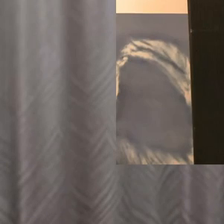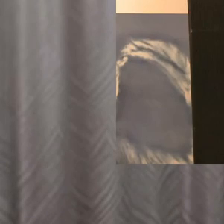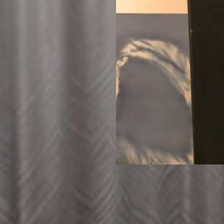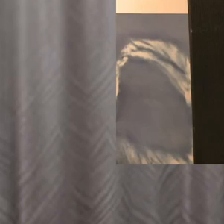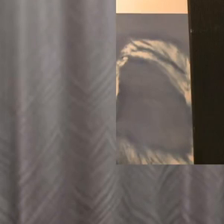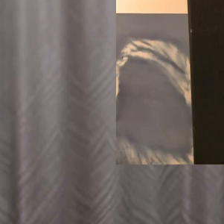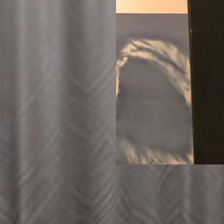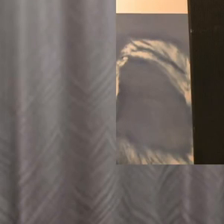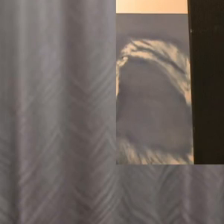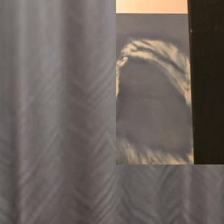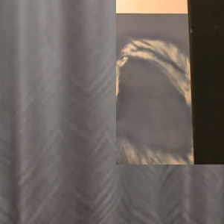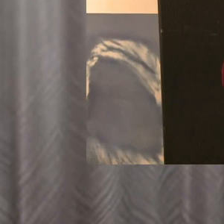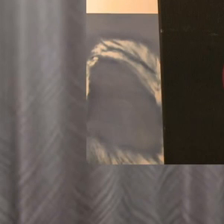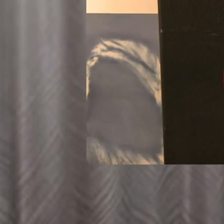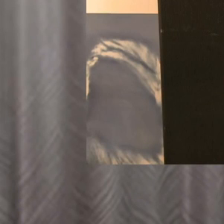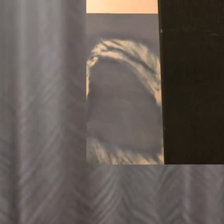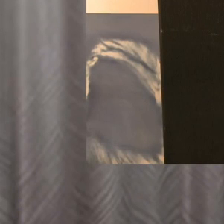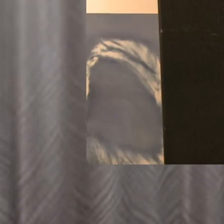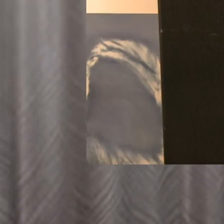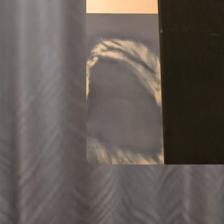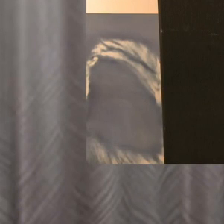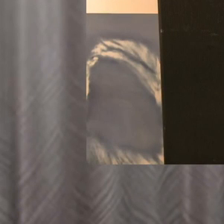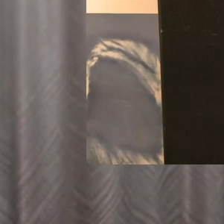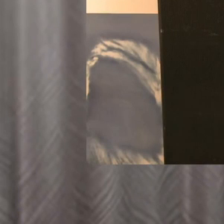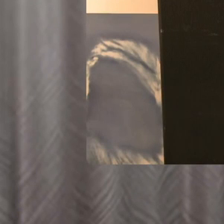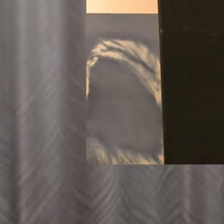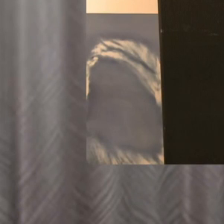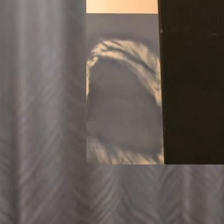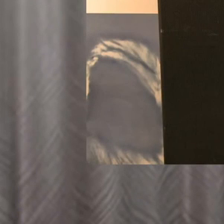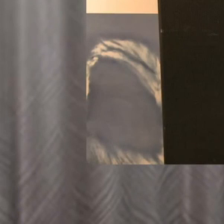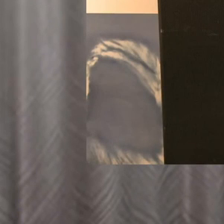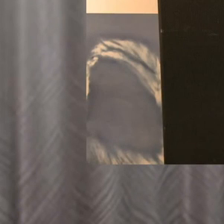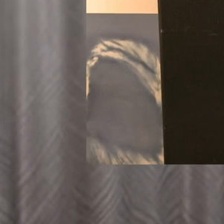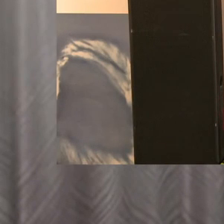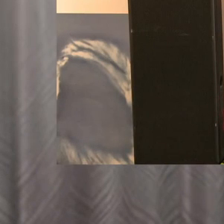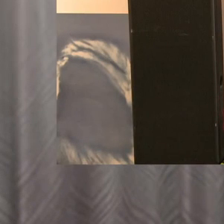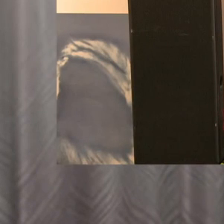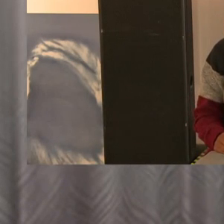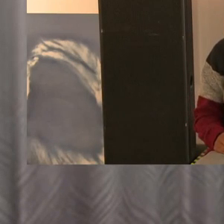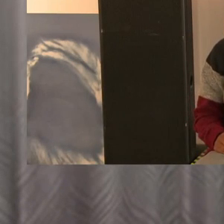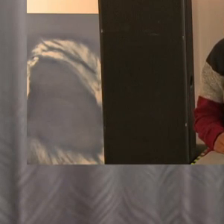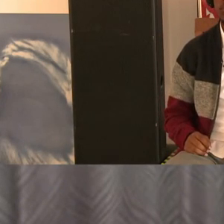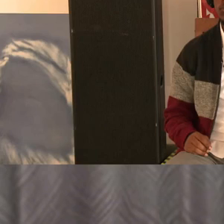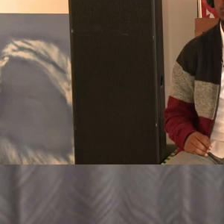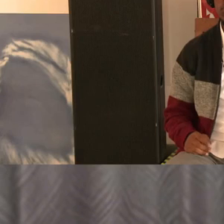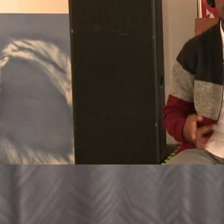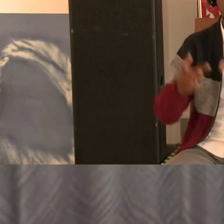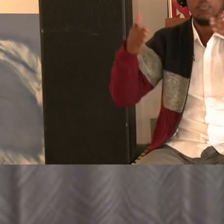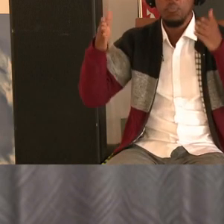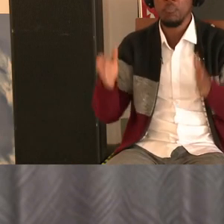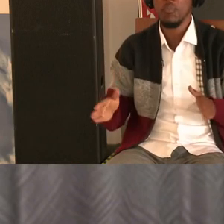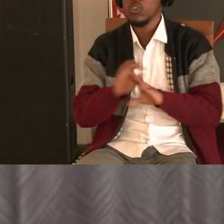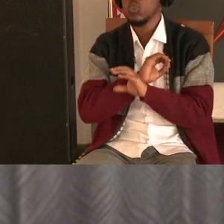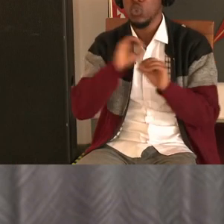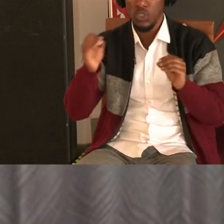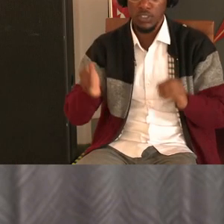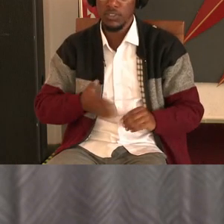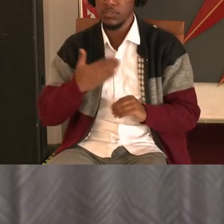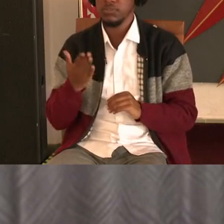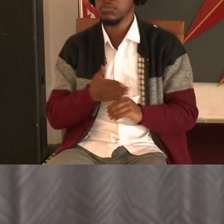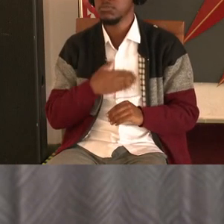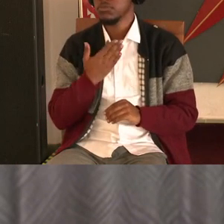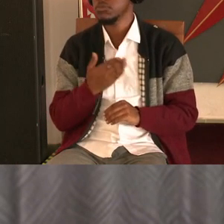confiance. Que je ne sois pas déçu, que mes ennemis ne se réjouissent pas